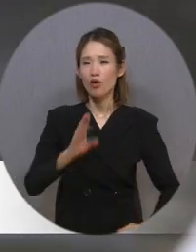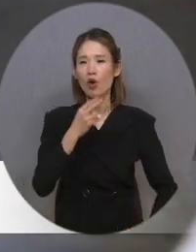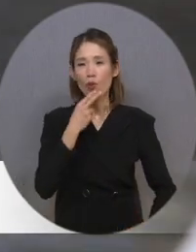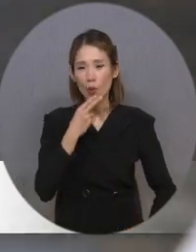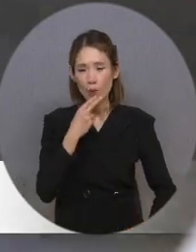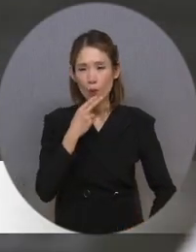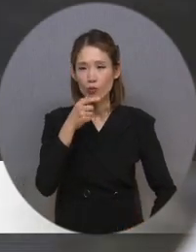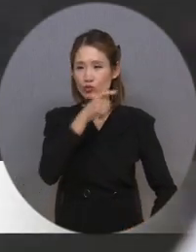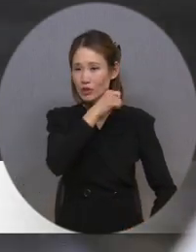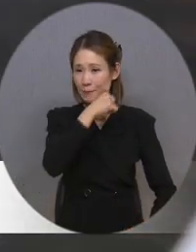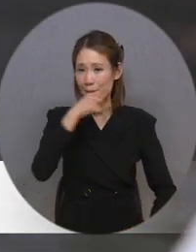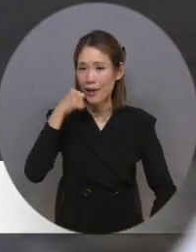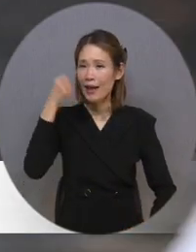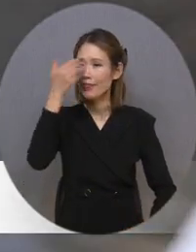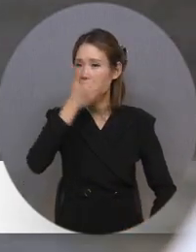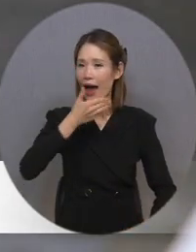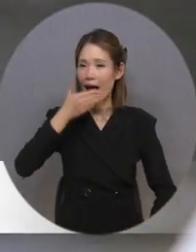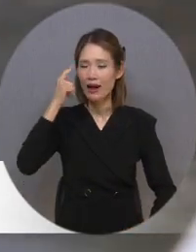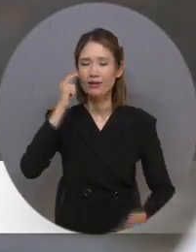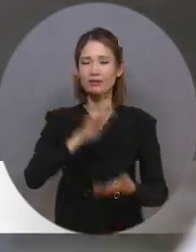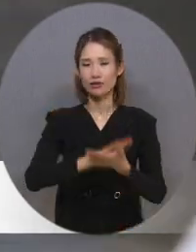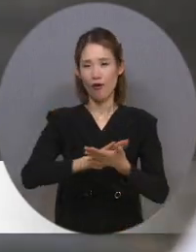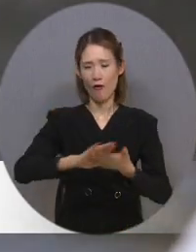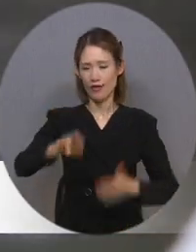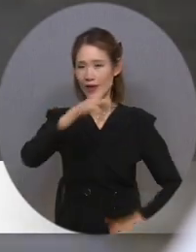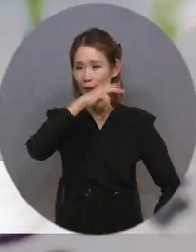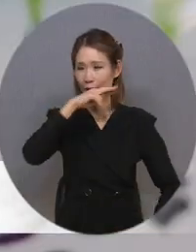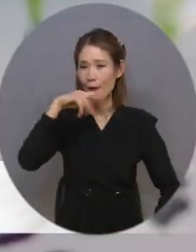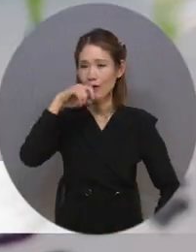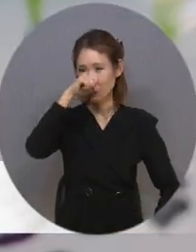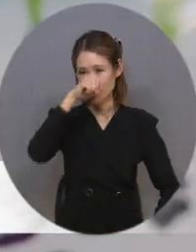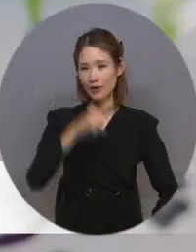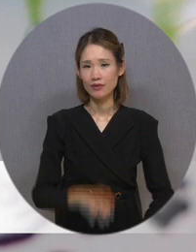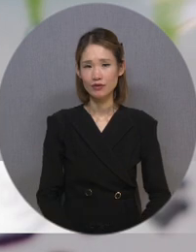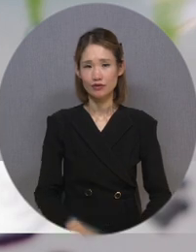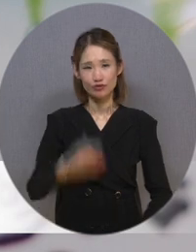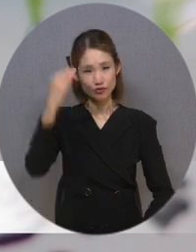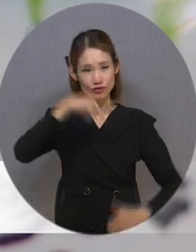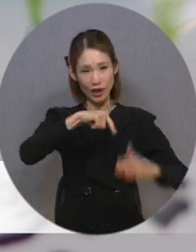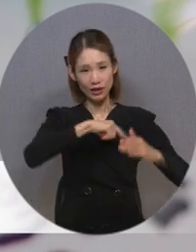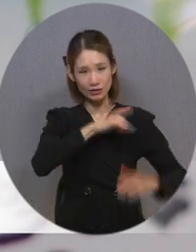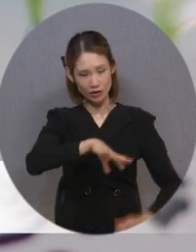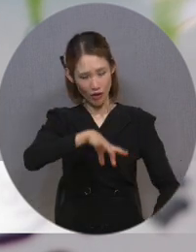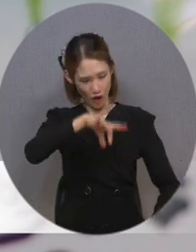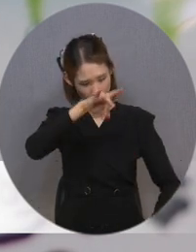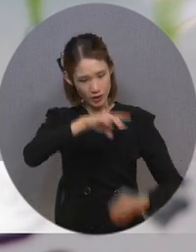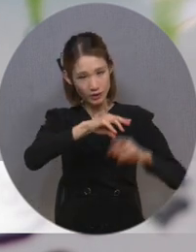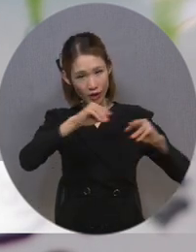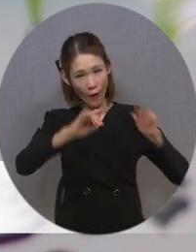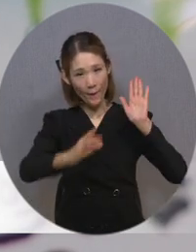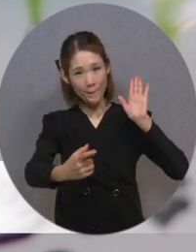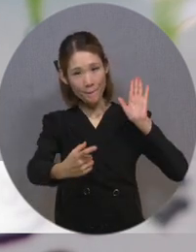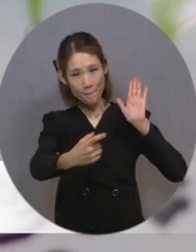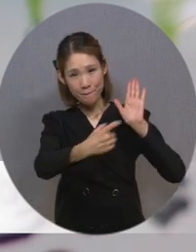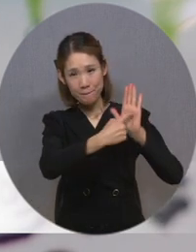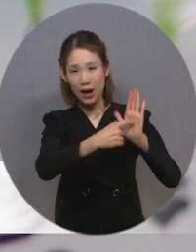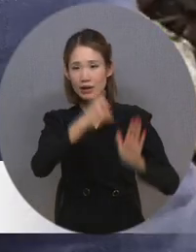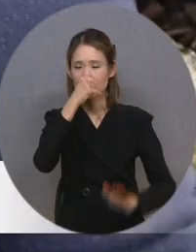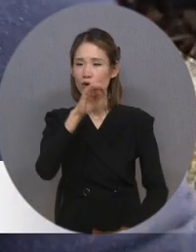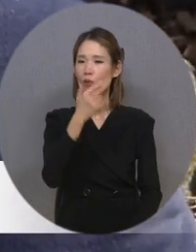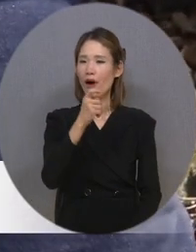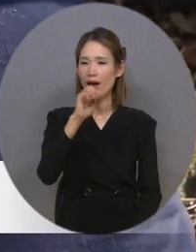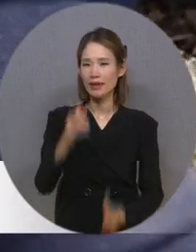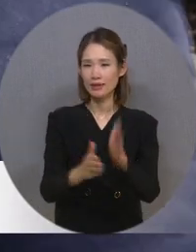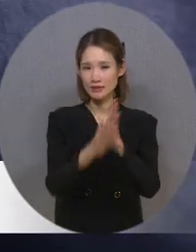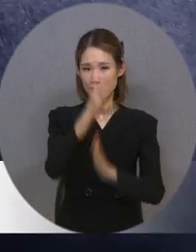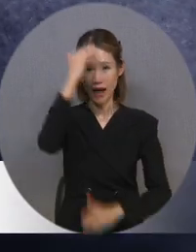달고 개운해 향이 좋은 것이 특징입니다. 국내에서는 처음으로 지리적 표시를 등록한 광양시는